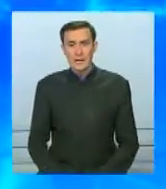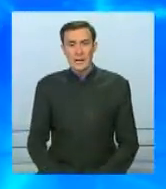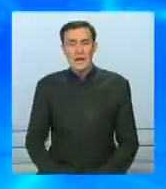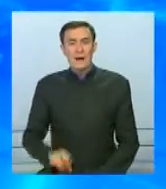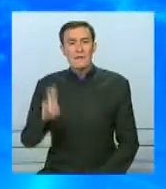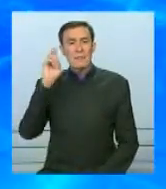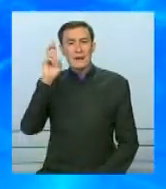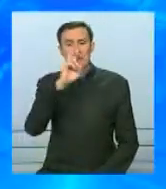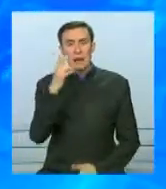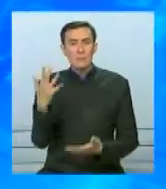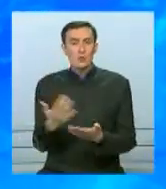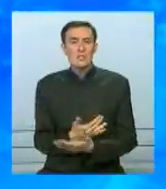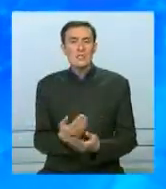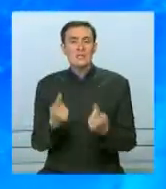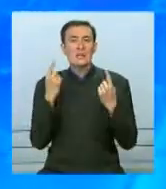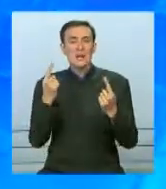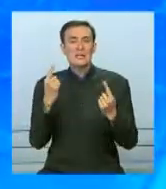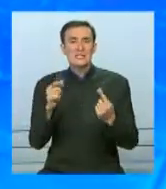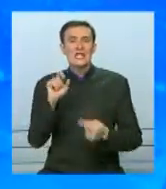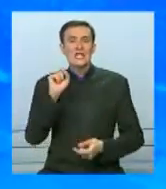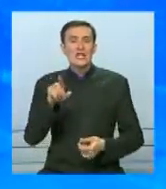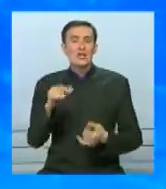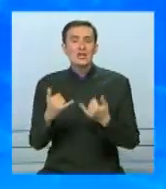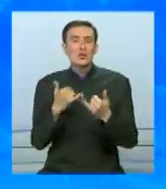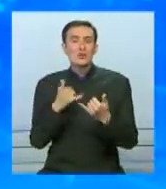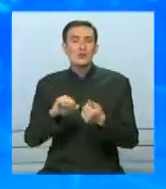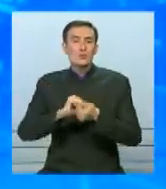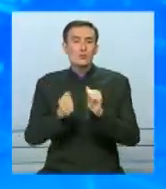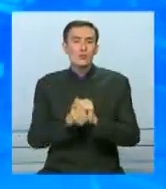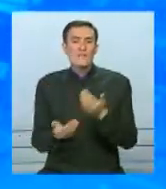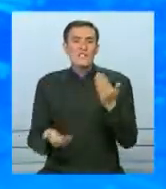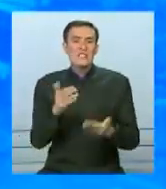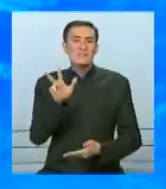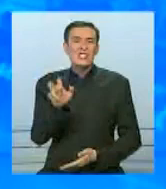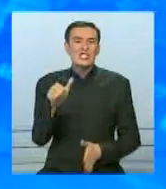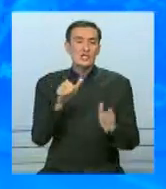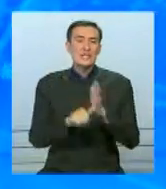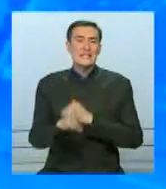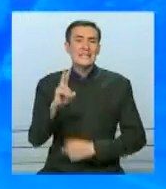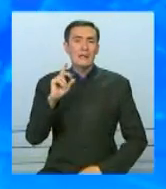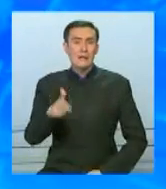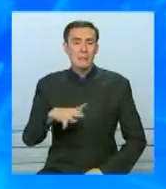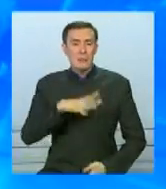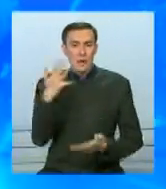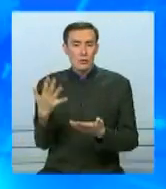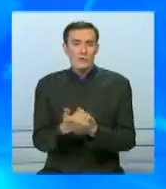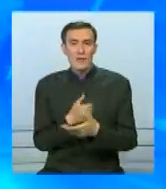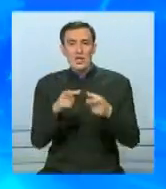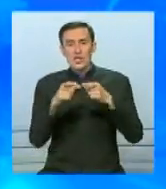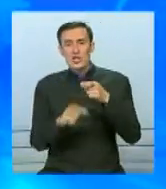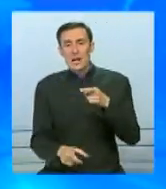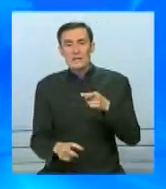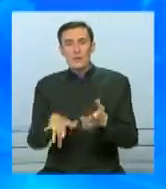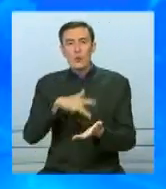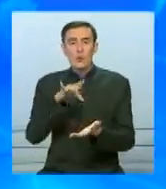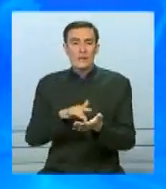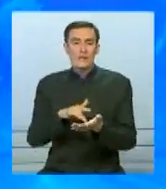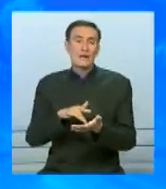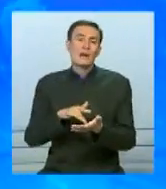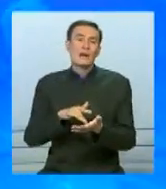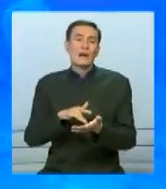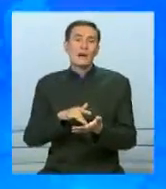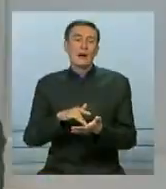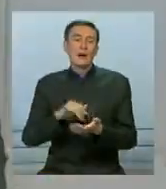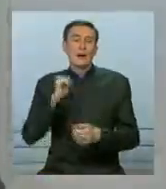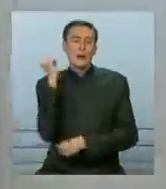В Бразилии обнаружен гигантский изумруд весом более 360 килограммов. Необычная находка была сделана на шахте в небольшом городке на севере